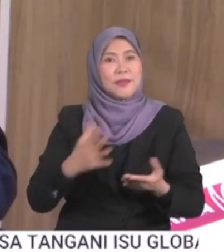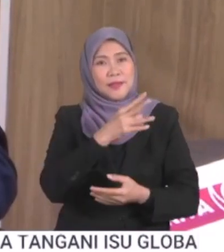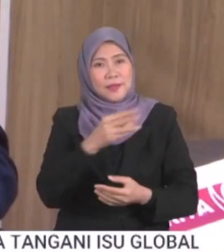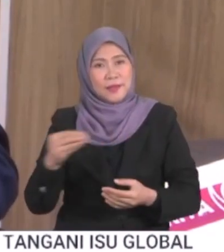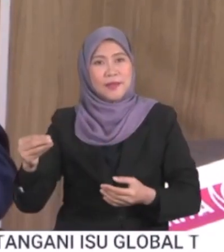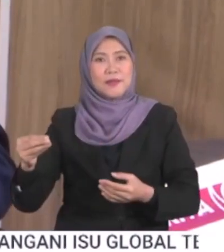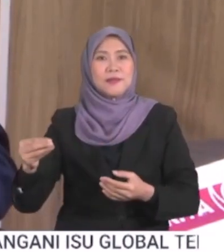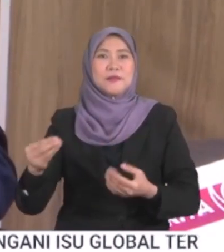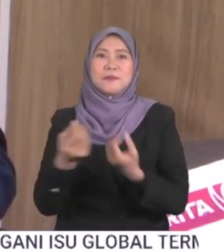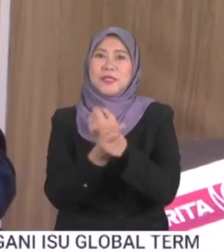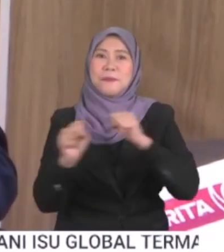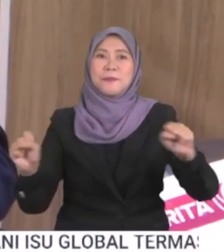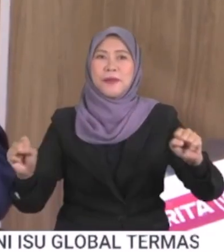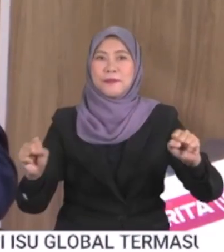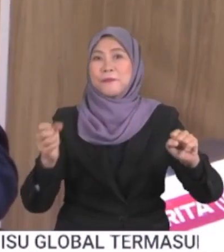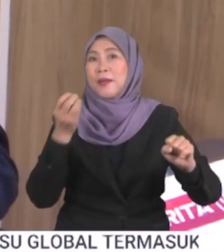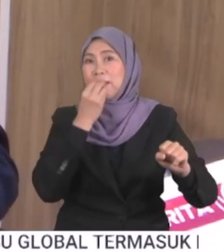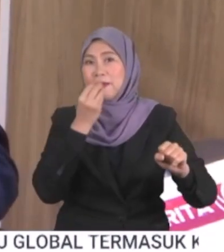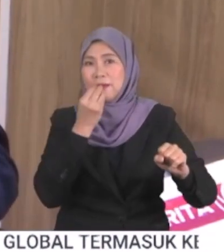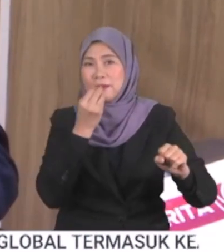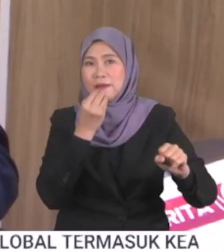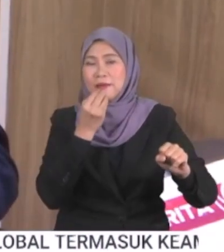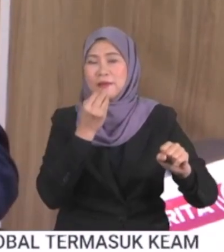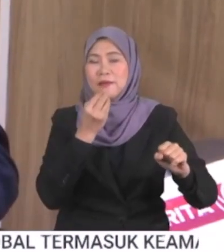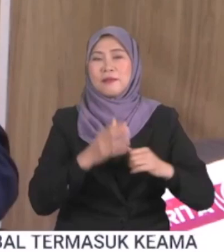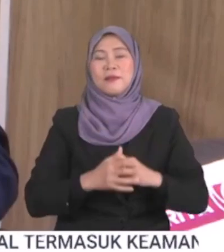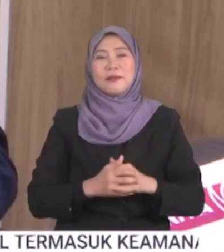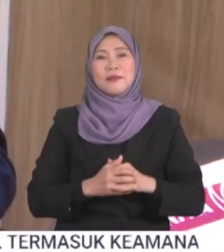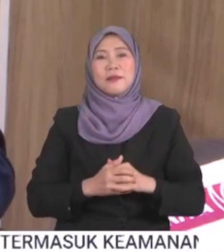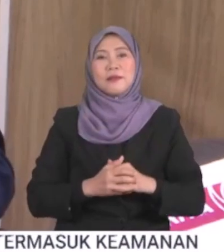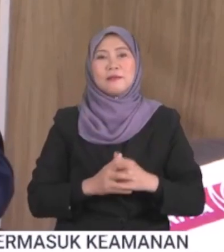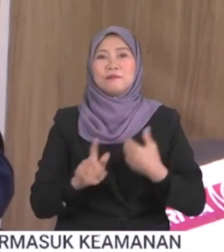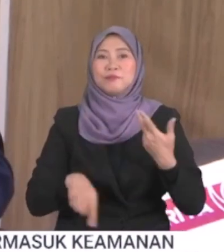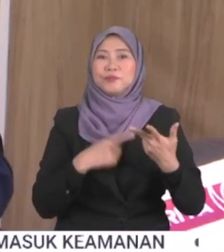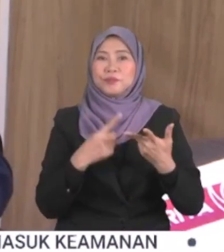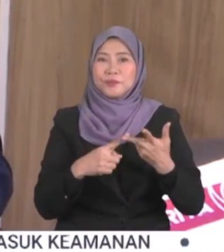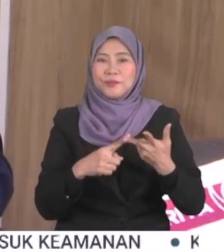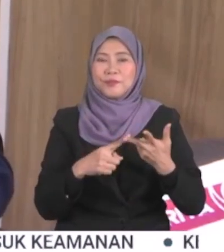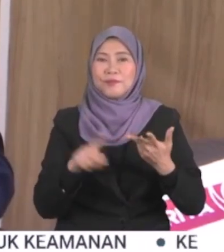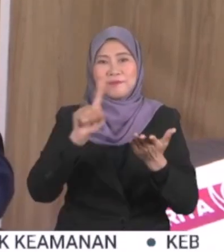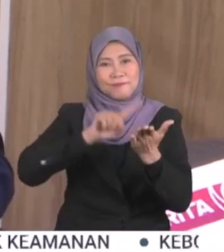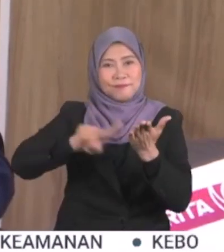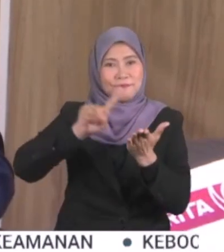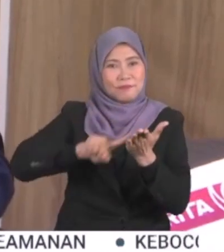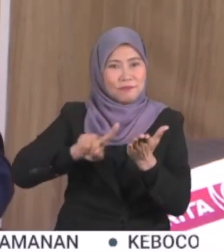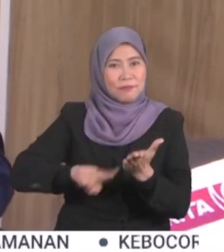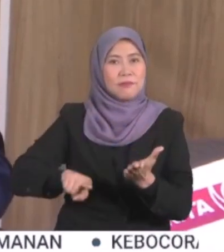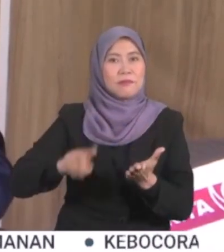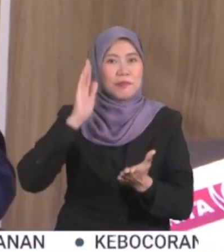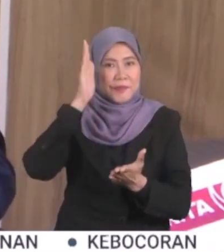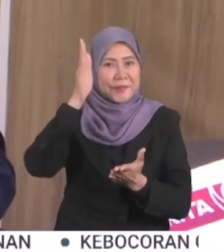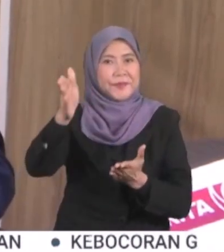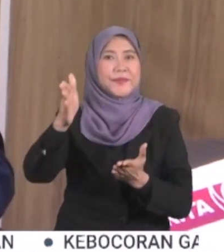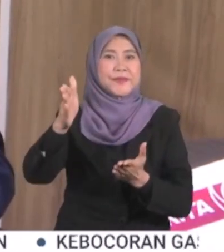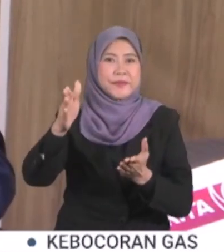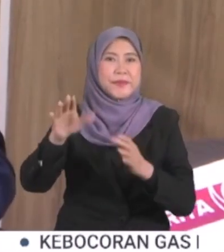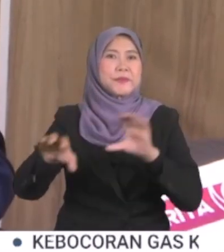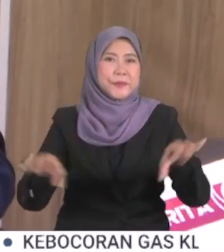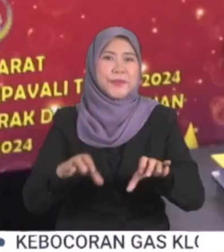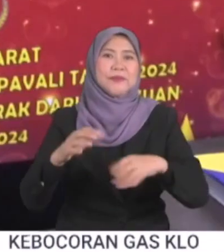dan pengendalian makanan pada hari itu dan pemeriksaan juga akan dilakukan.